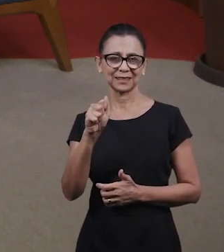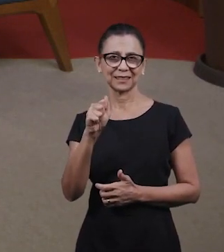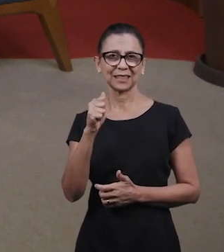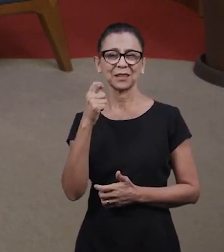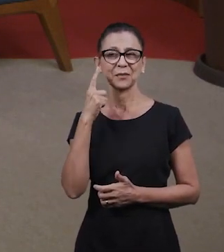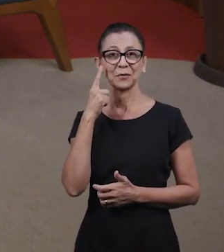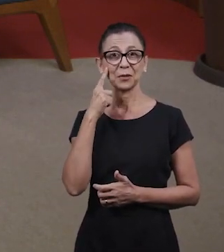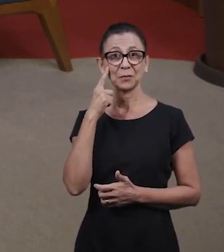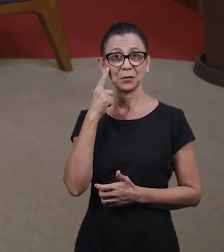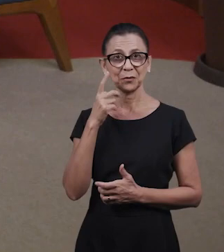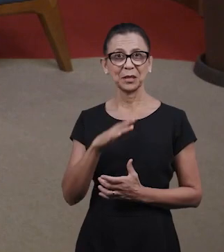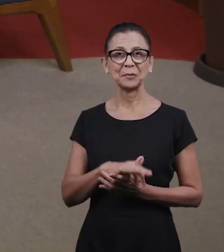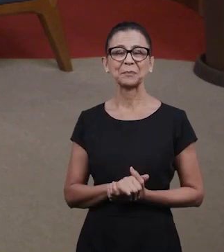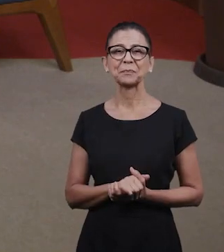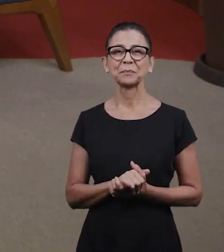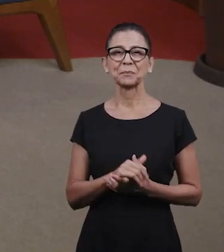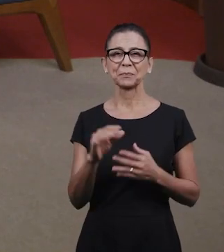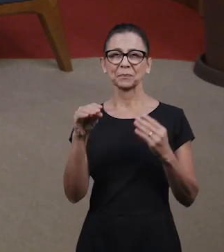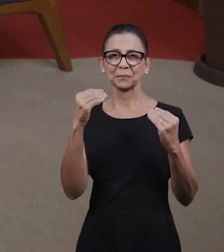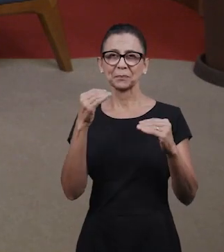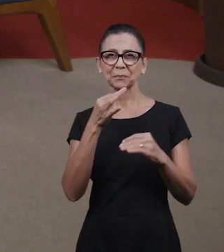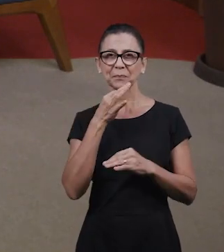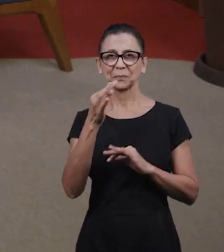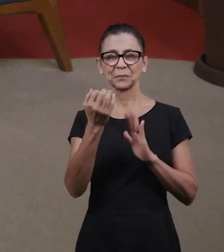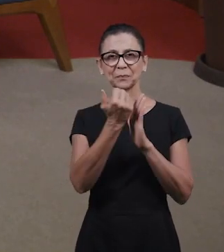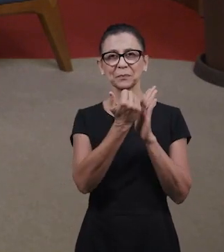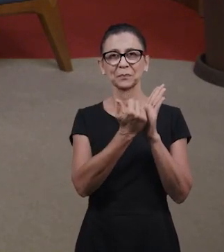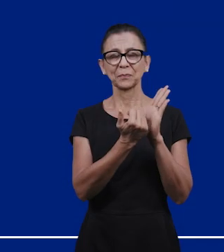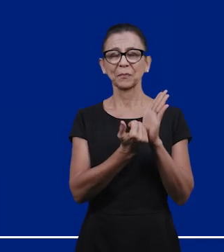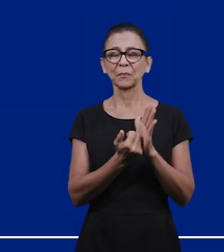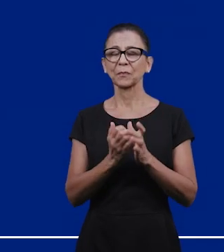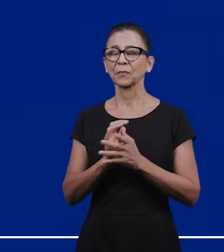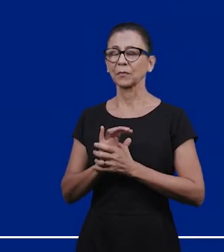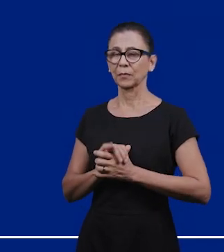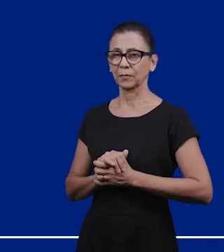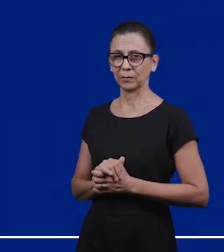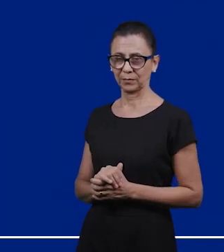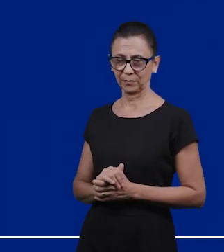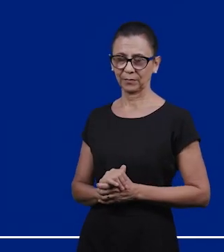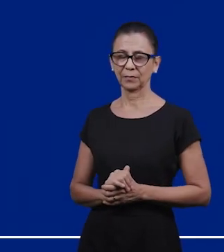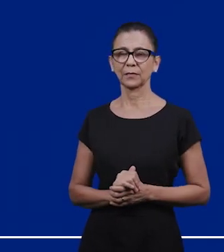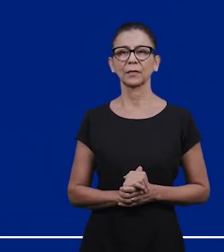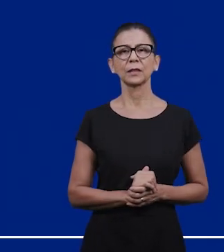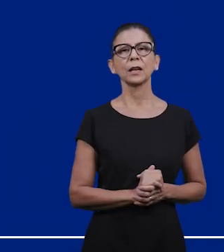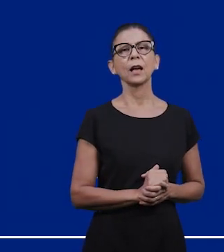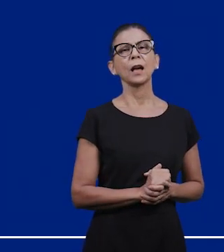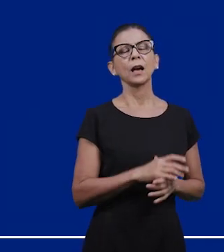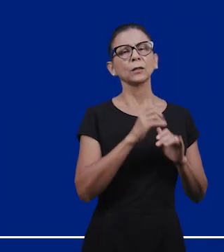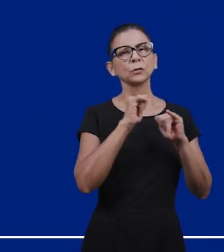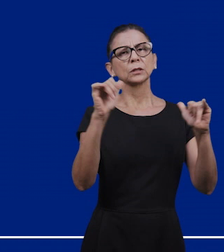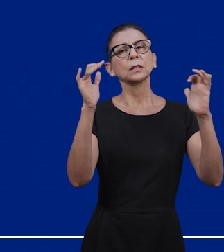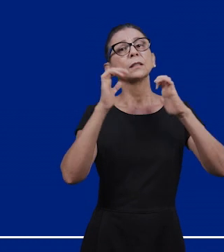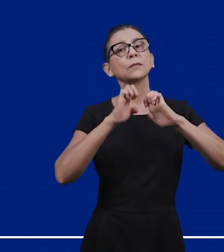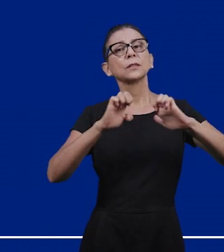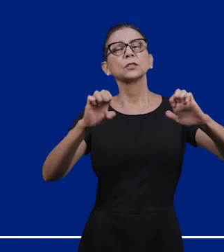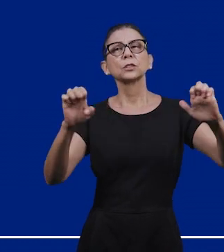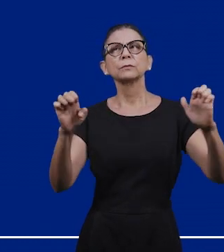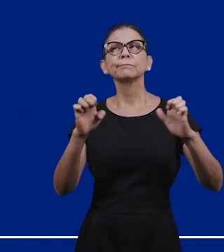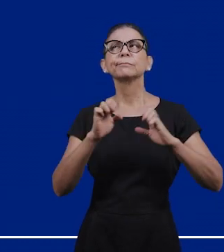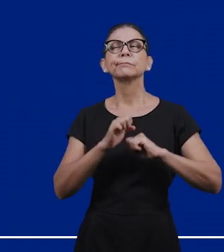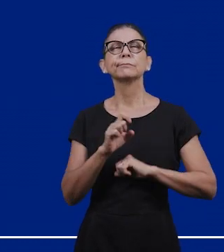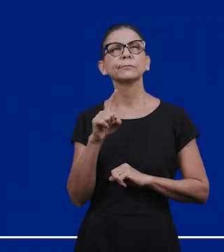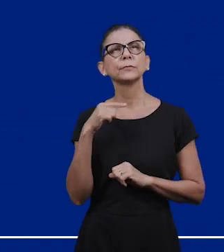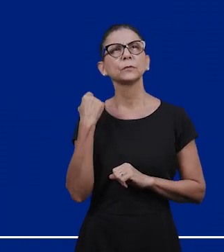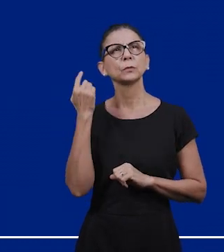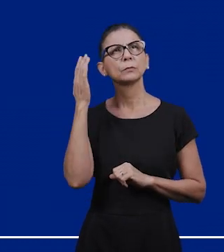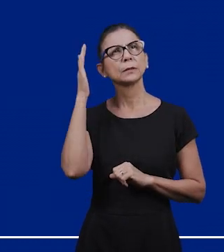Irlande. Nous allons lire le message que notre sœur Sylvana nous a envoyé. Son message dit, la formation en annonçant l'évangile